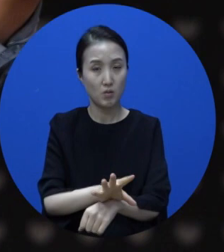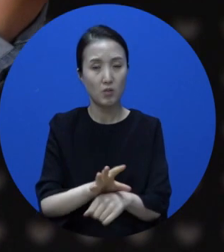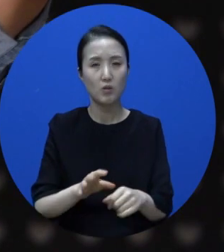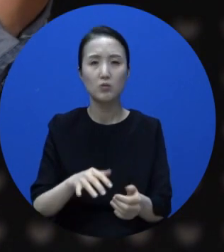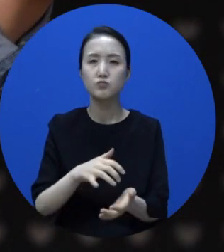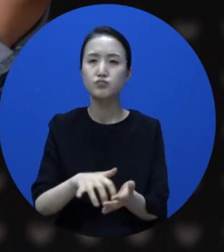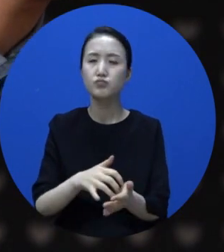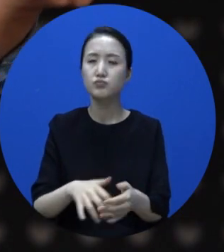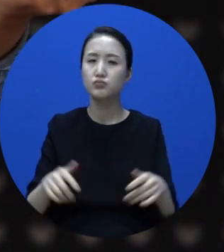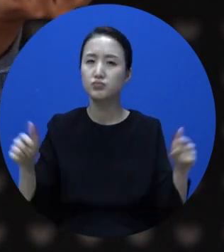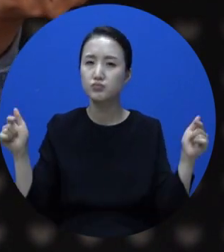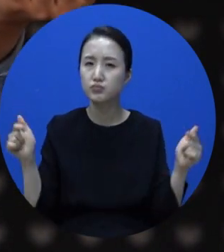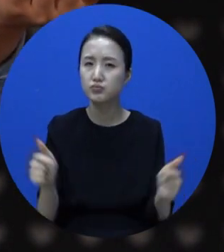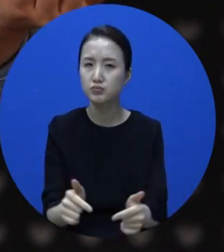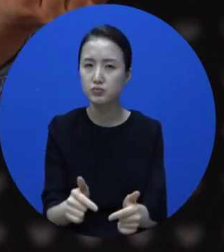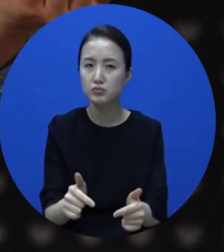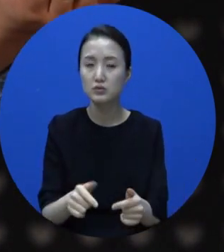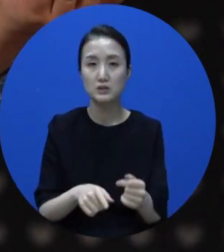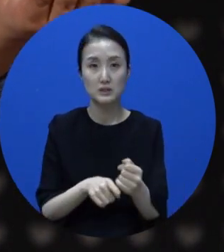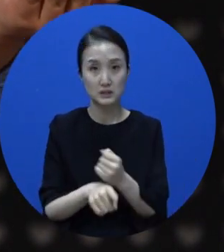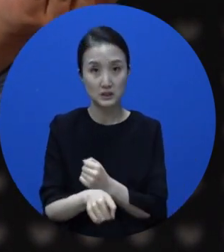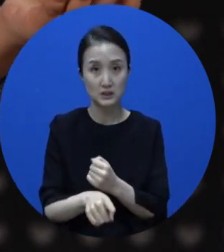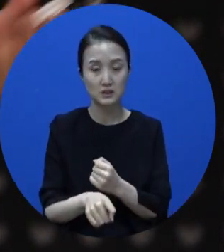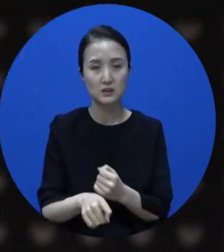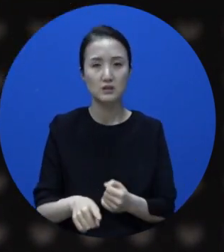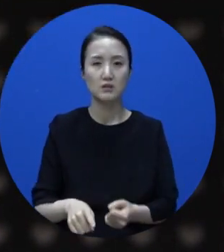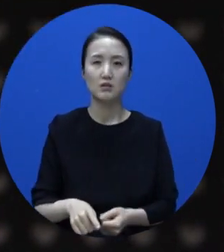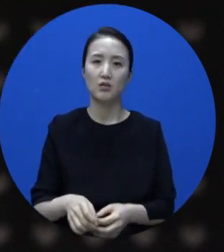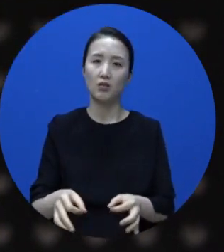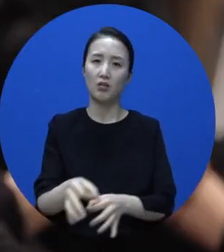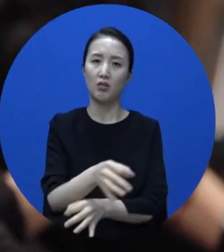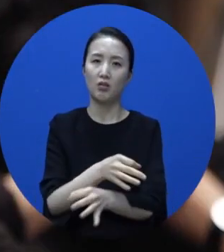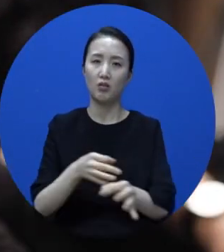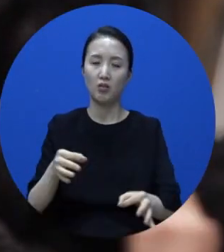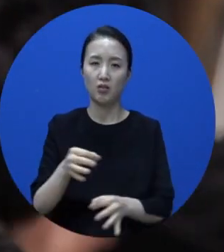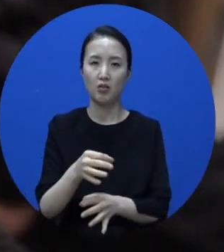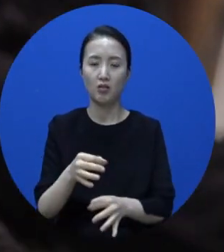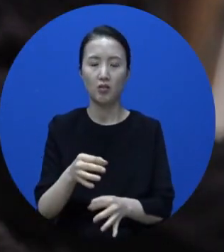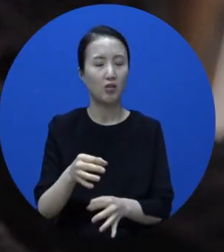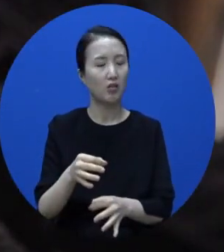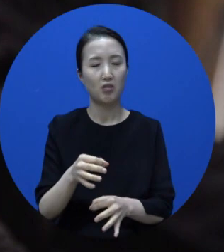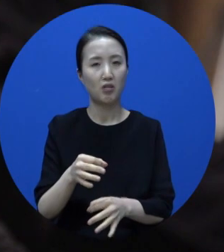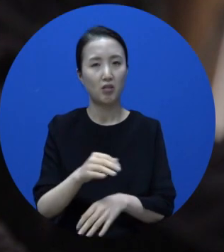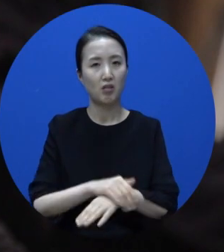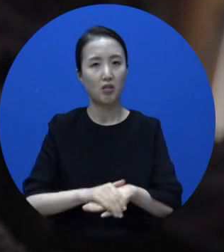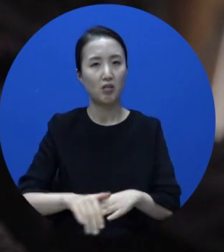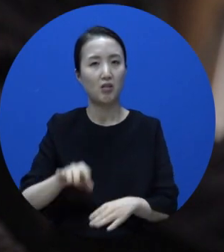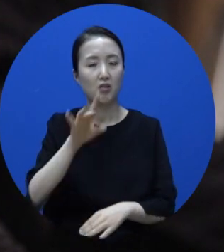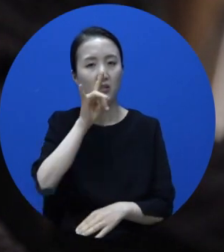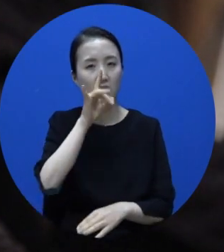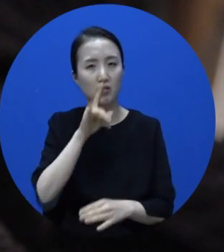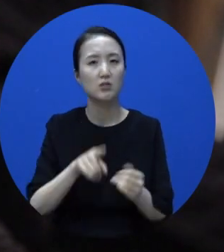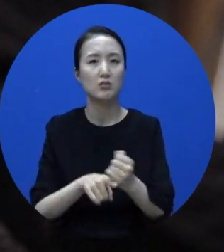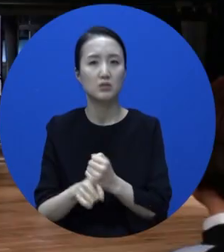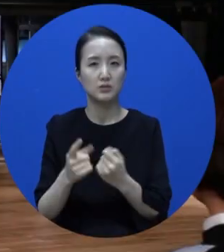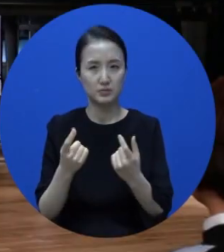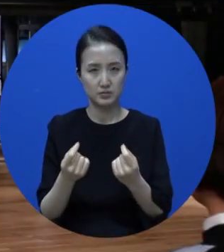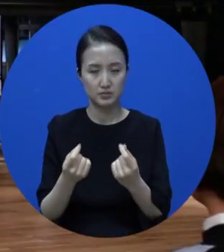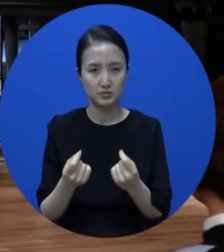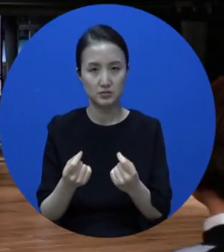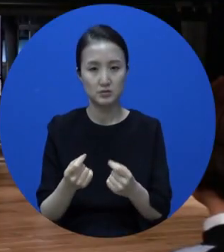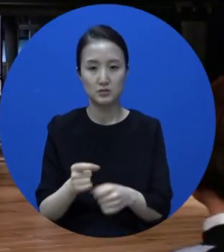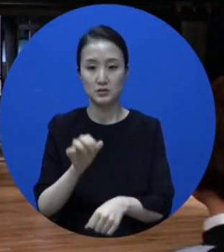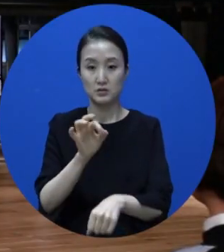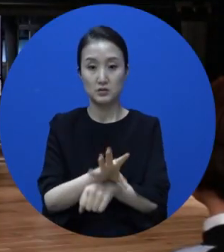빠르게 허락하게 꾸나 하는 합리적 추론을 해 볼 수 있겠죠 그래서 걱정됨 그래서